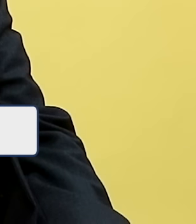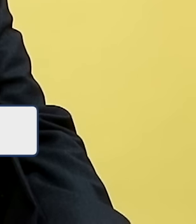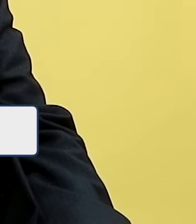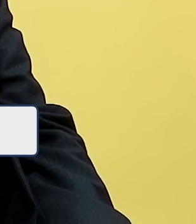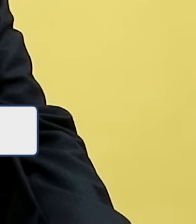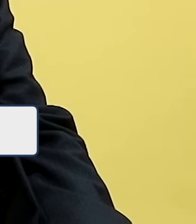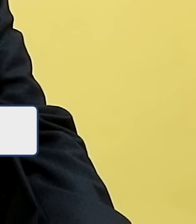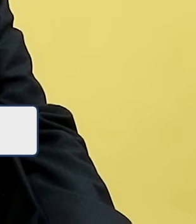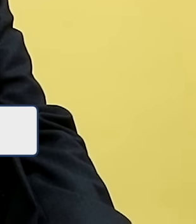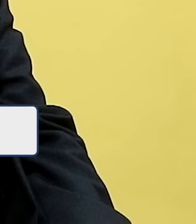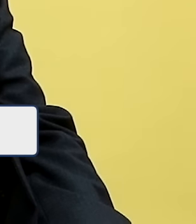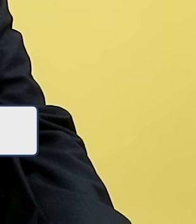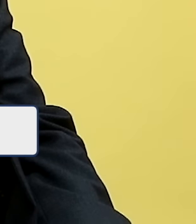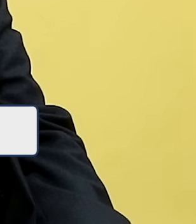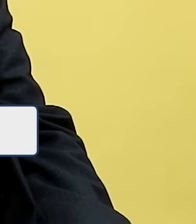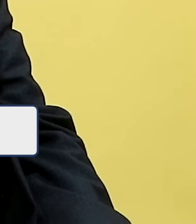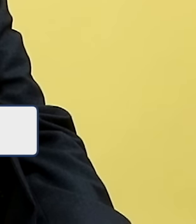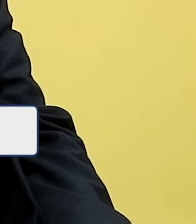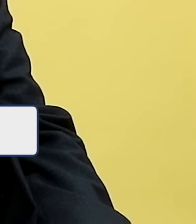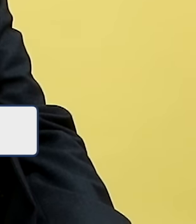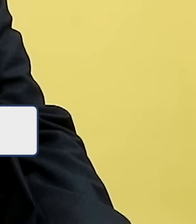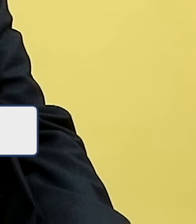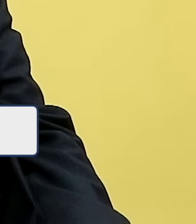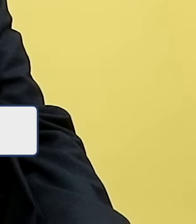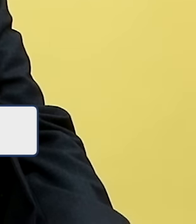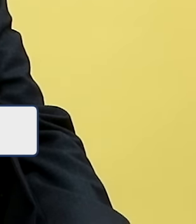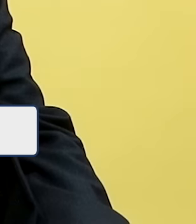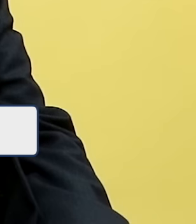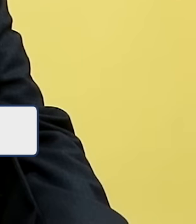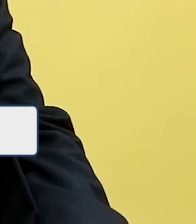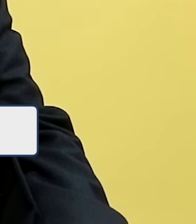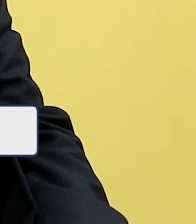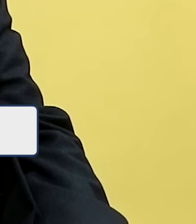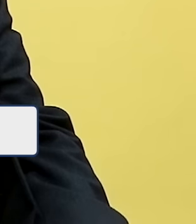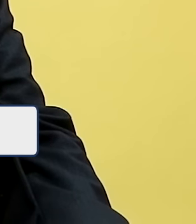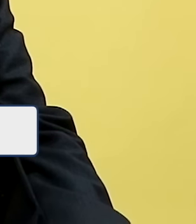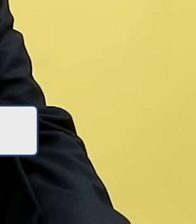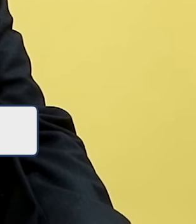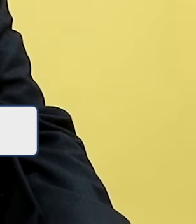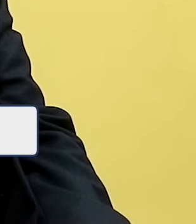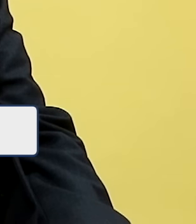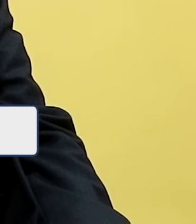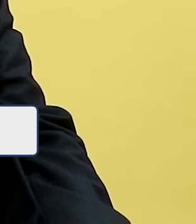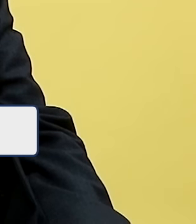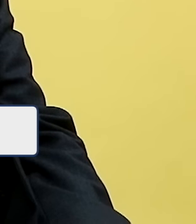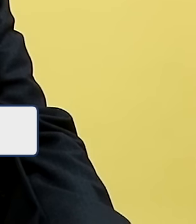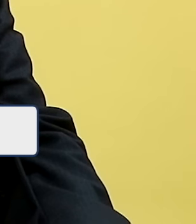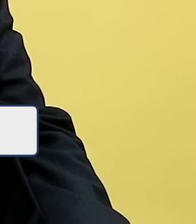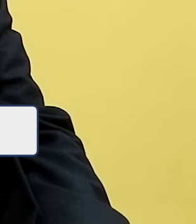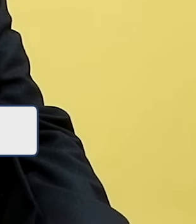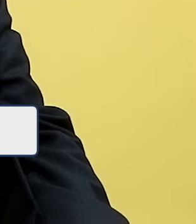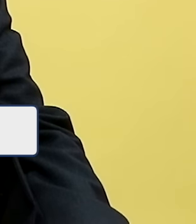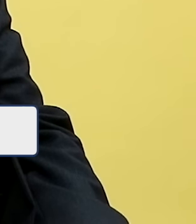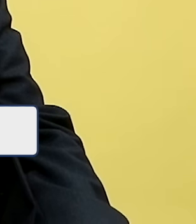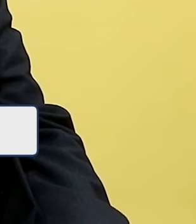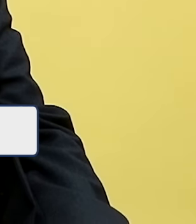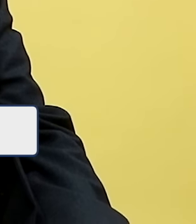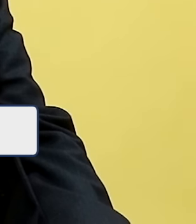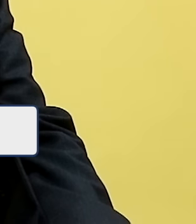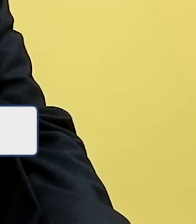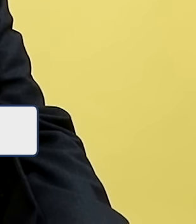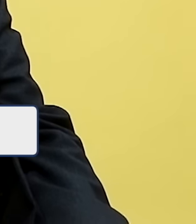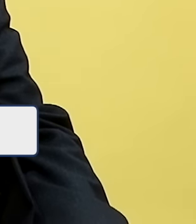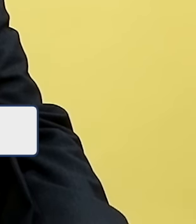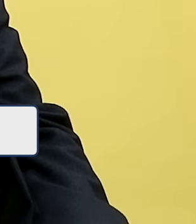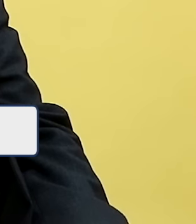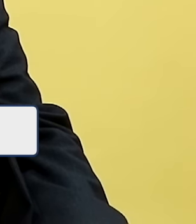품는 그런 중요한 역할 중에 하나가 되지 않는가. 특히 지금 MZ세대가